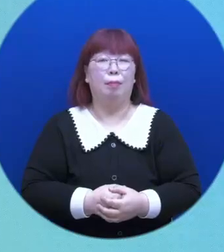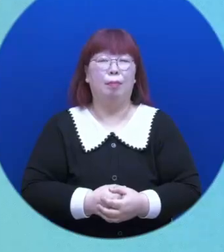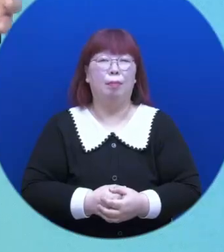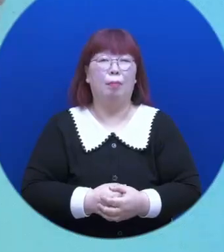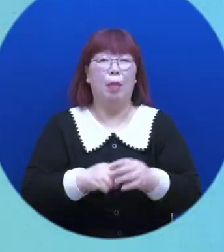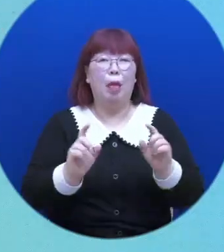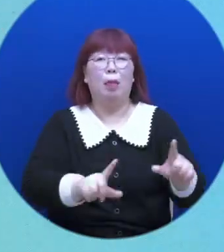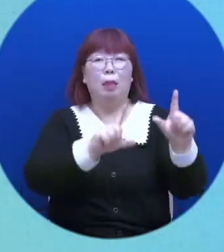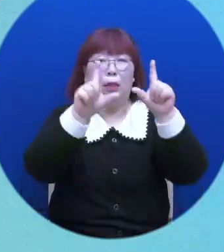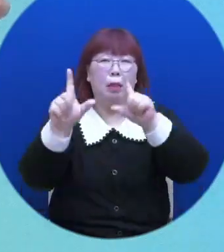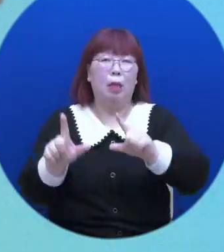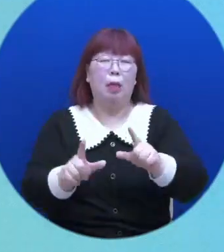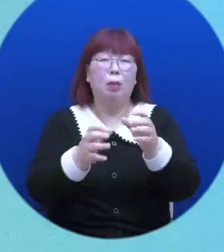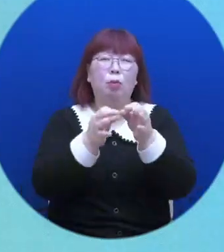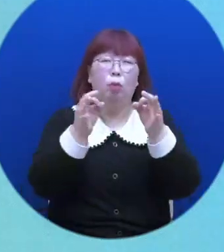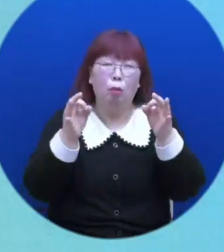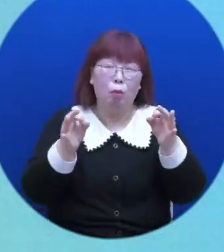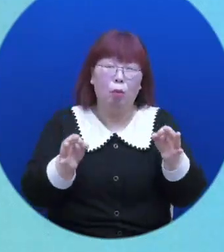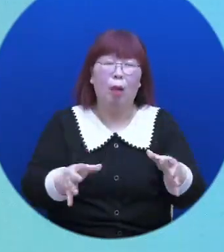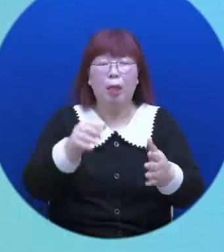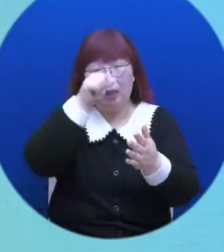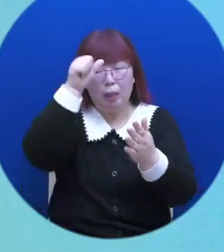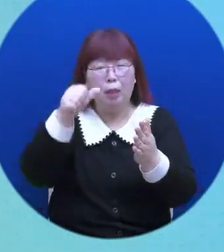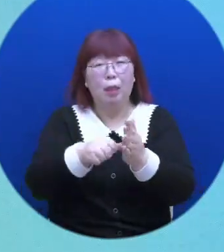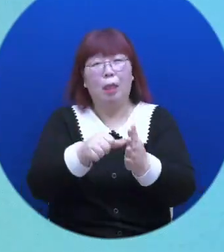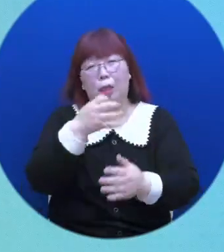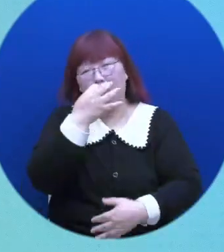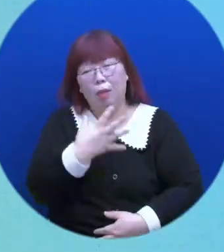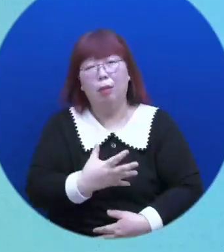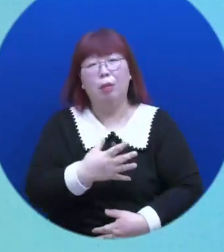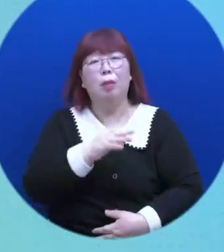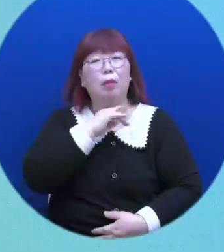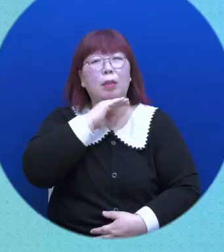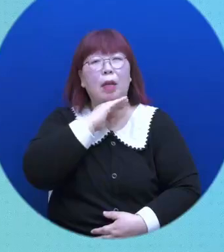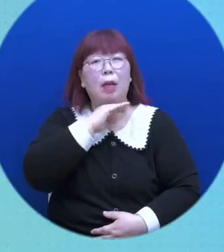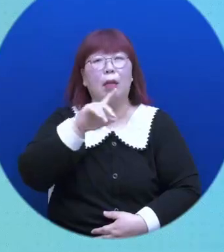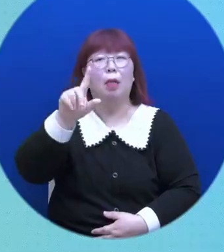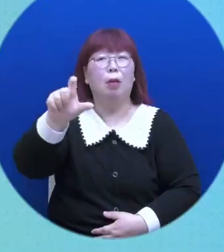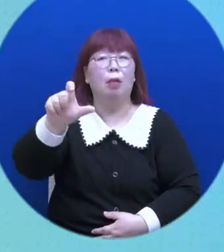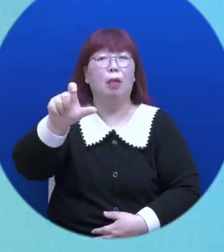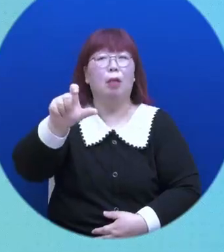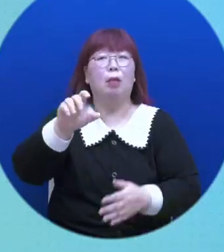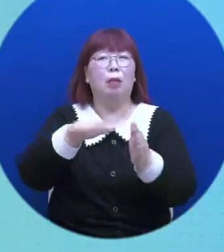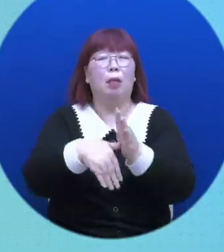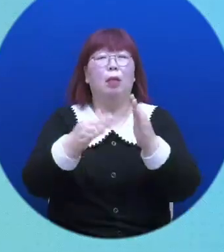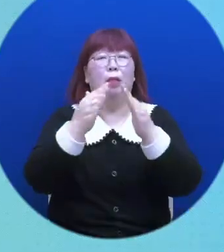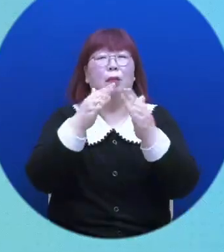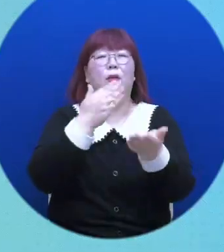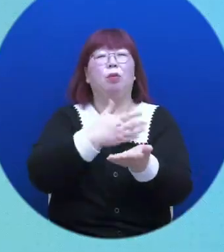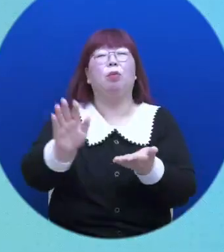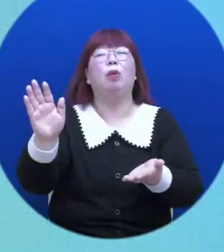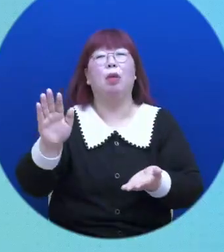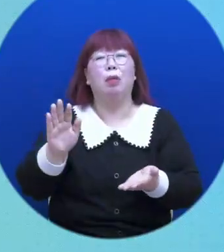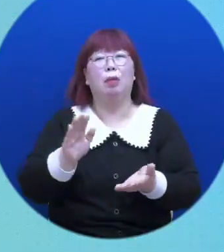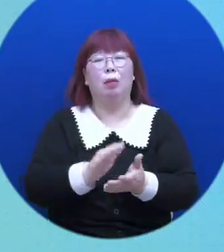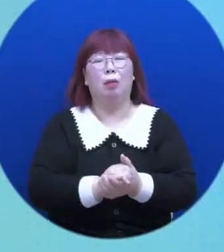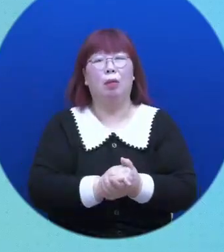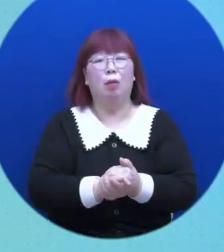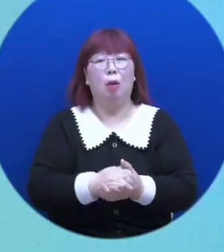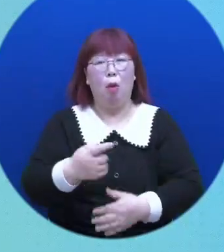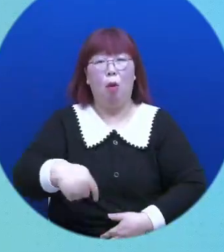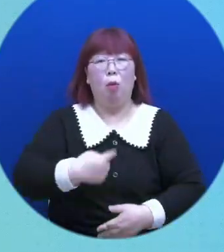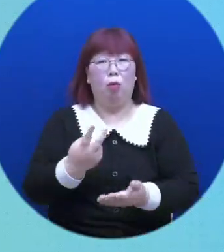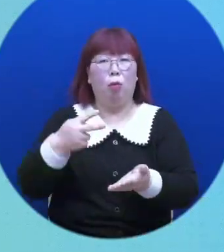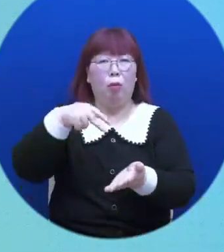지내오는 동안 그의 인생은 고단했죠. 왜? 15살에 집에서 쫓겨났거든요. 그리고 자기 자립을